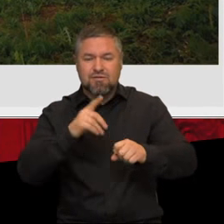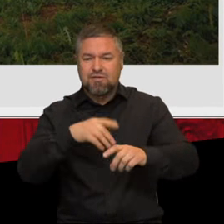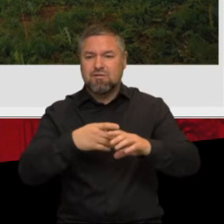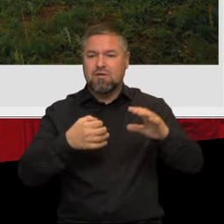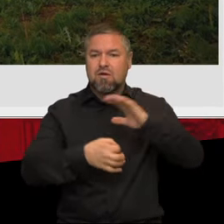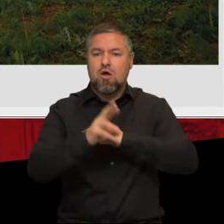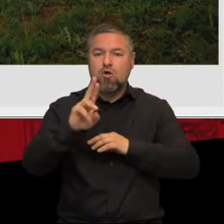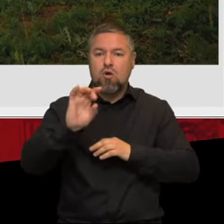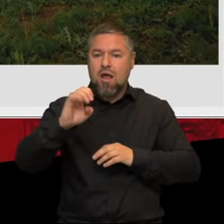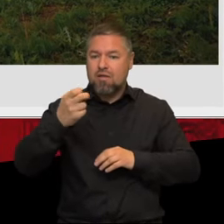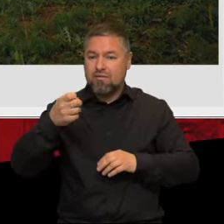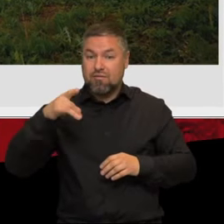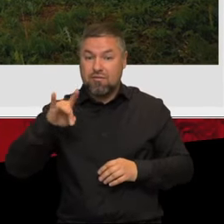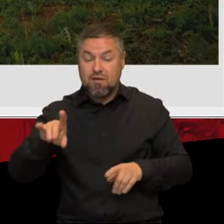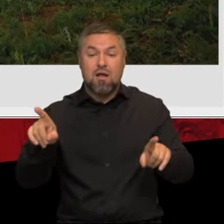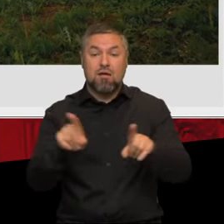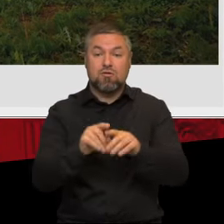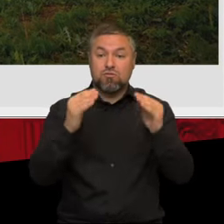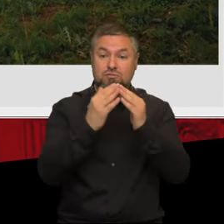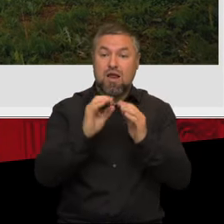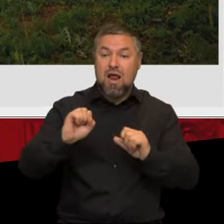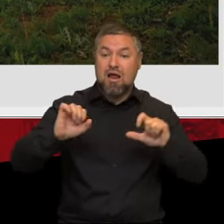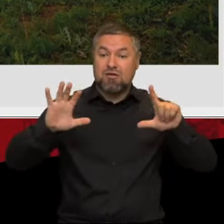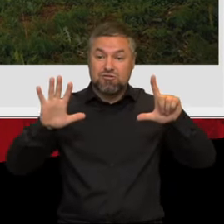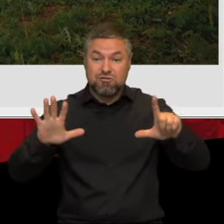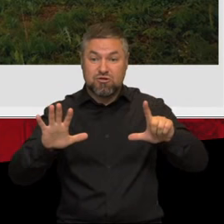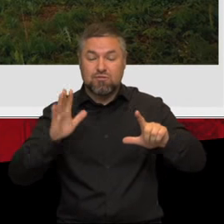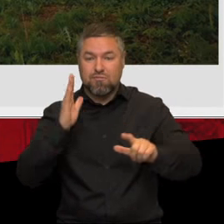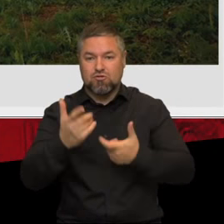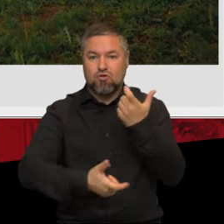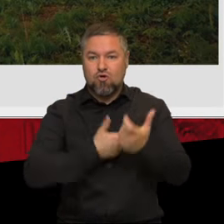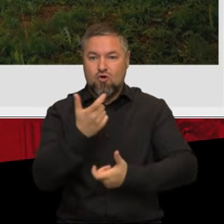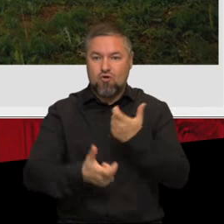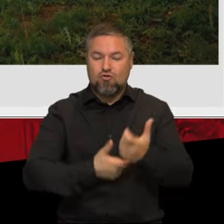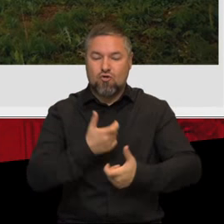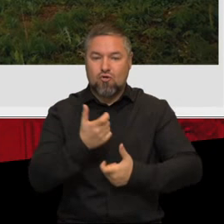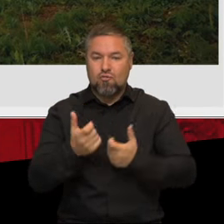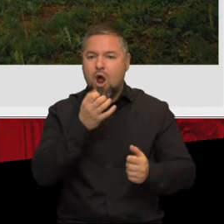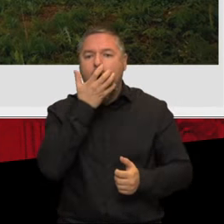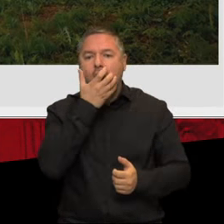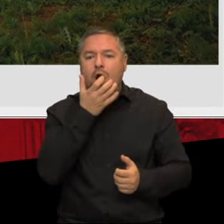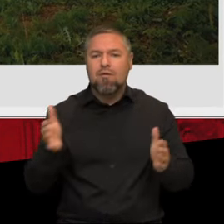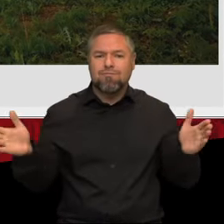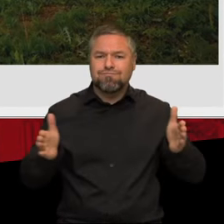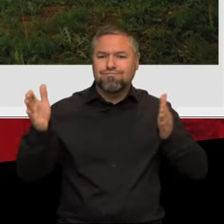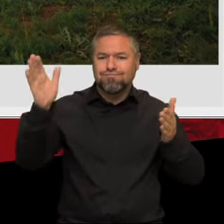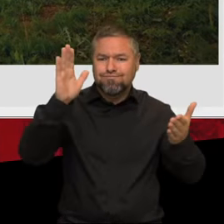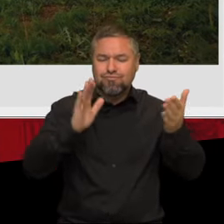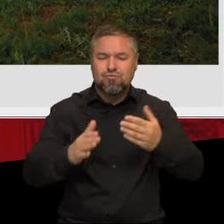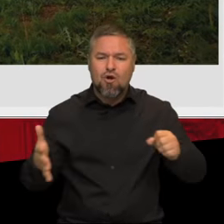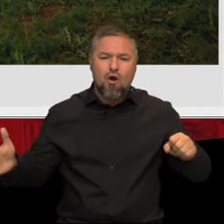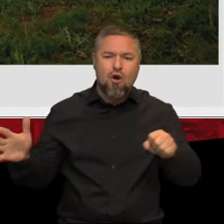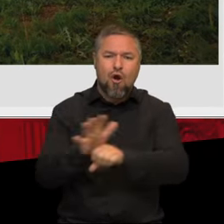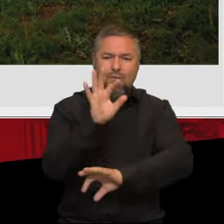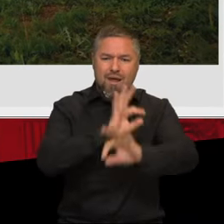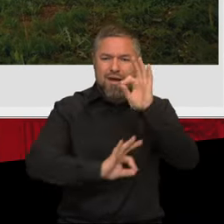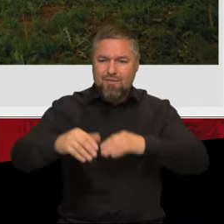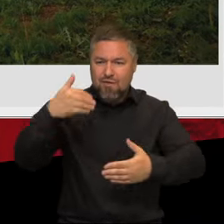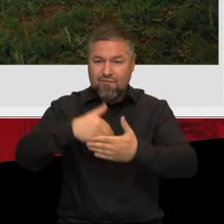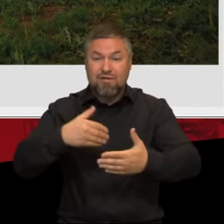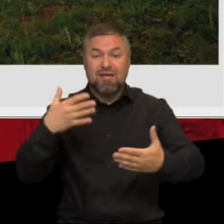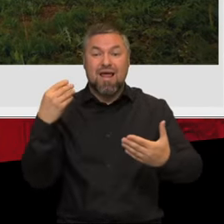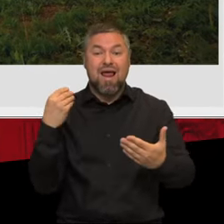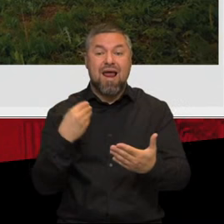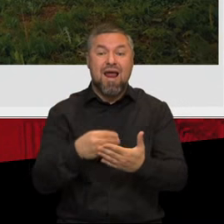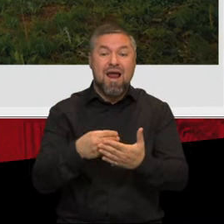w Rogantach, a także budynku A7, który zostanie poddany termomodernizacji i kompleksowemu remontowi. Wartość